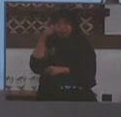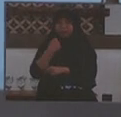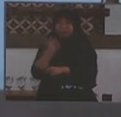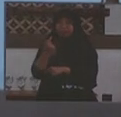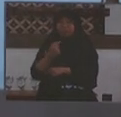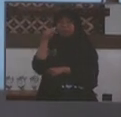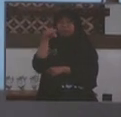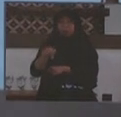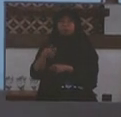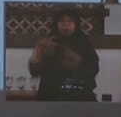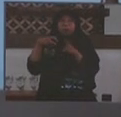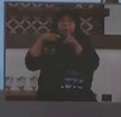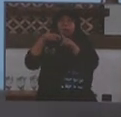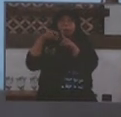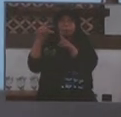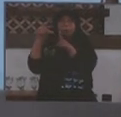dengan KPU